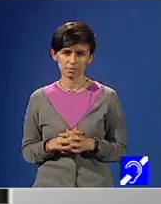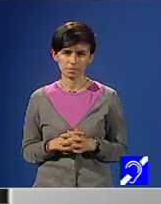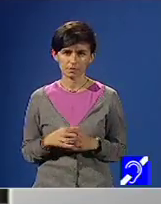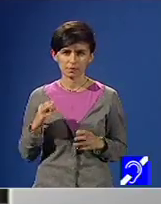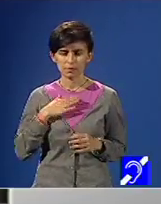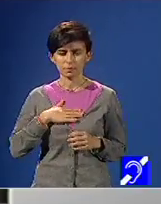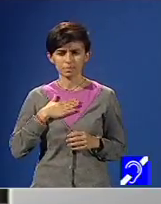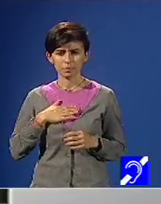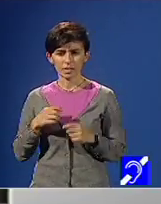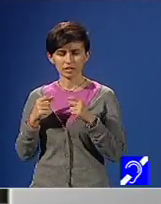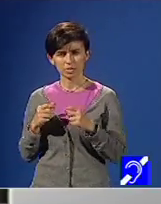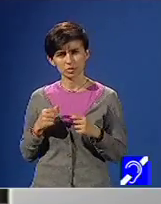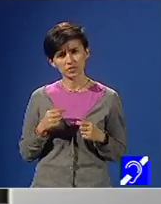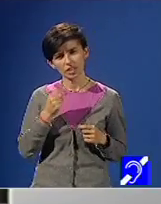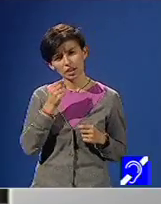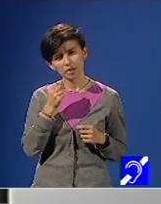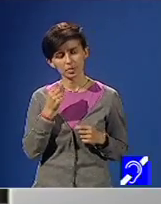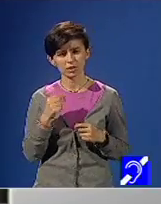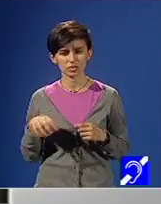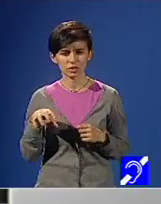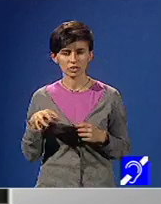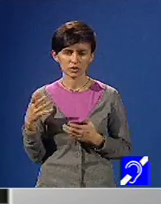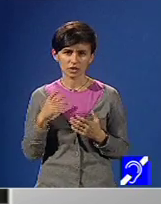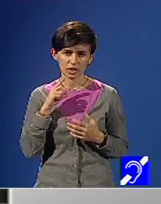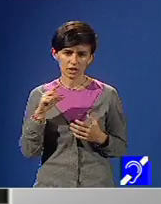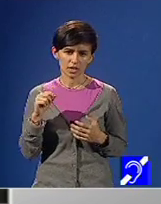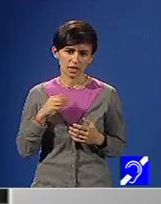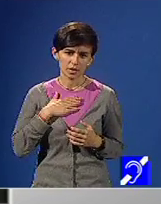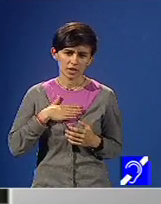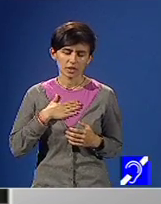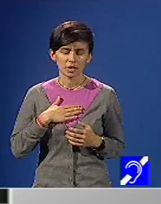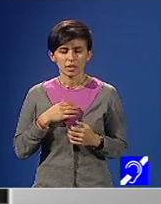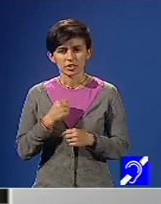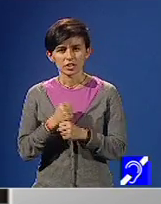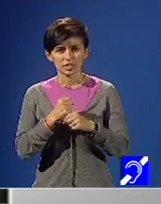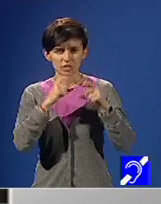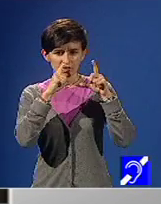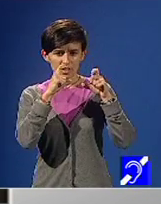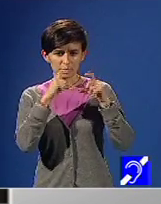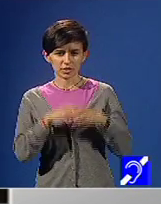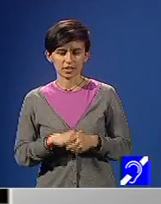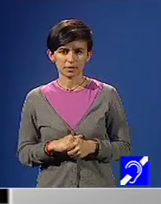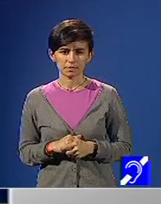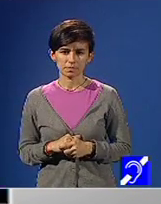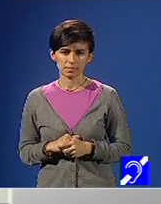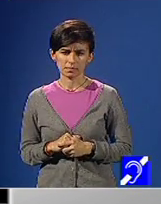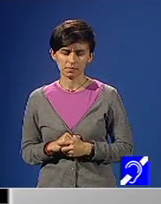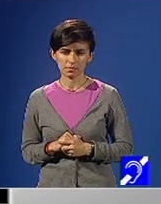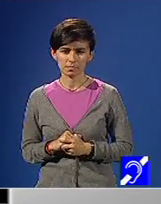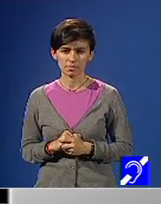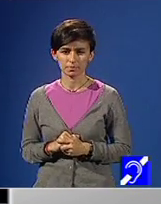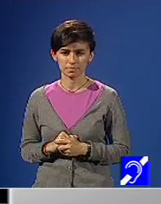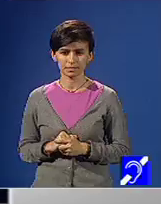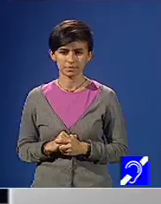îi place atmosfera, mirosul locurilor în care merge și îi mai place și să facă poze peste tot.